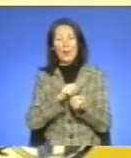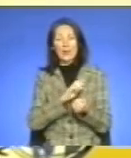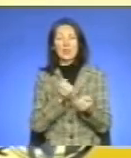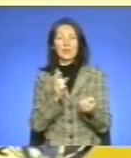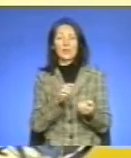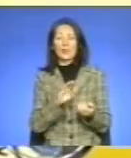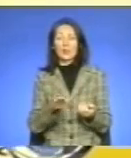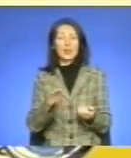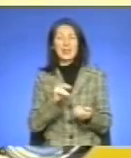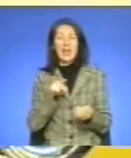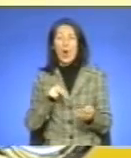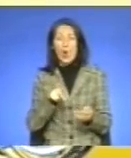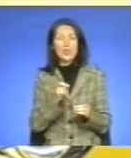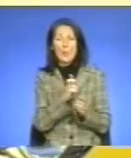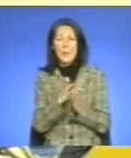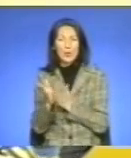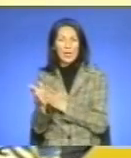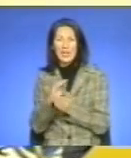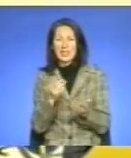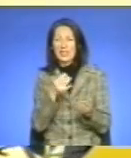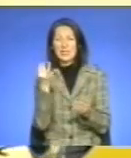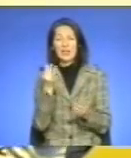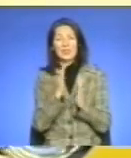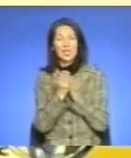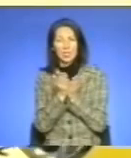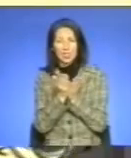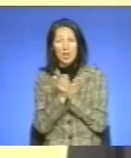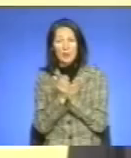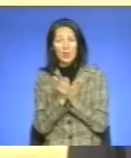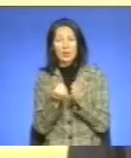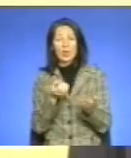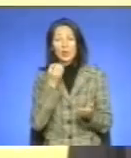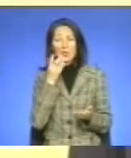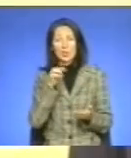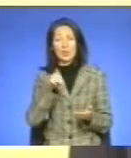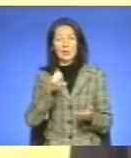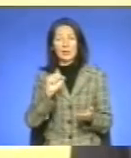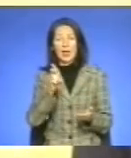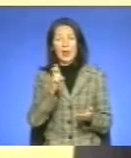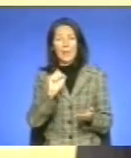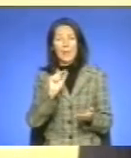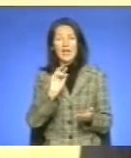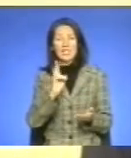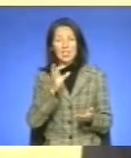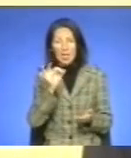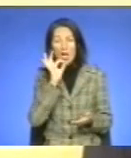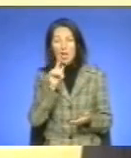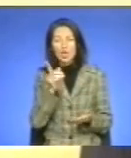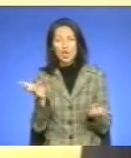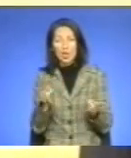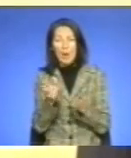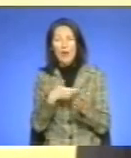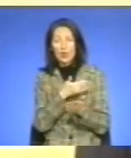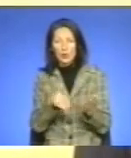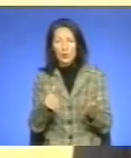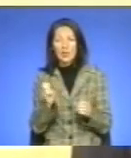бібліотеки, ні цікавляться книжками. Та й врешті-решт, якщо Табачник каже, що треба ліквідувати,